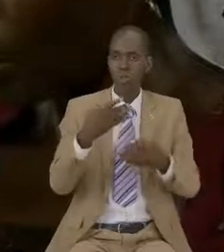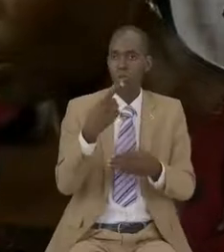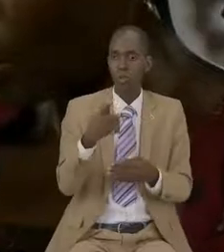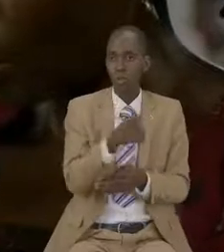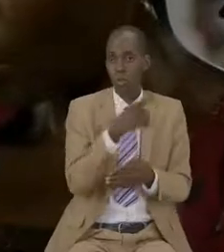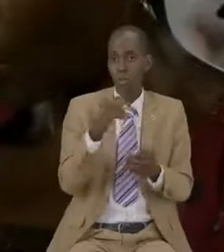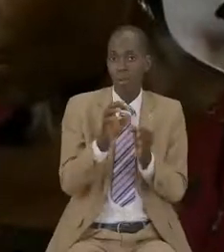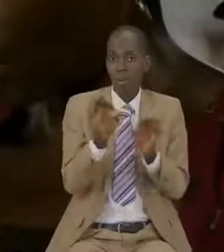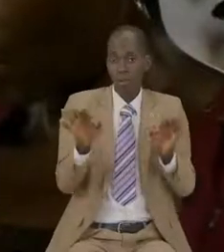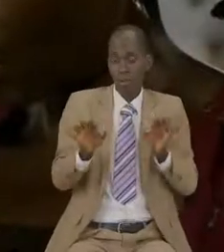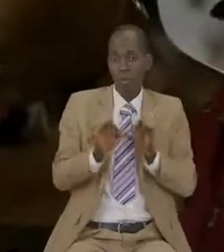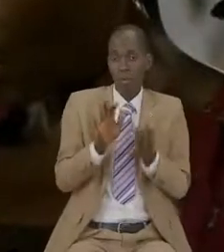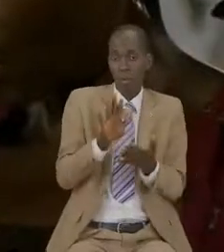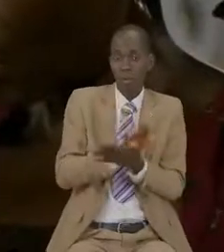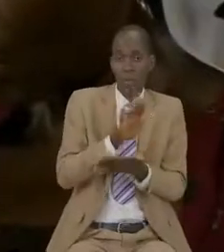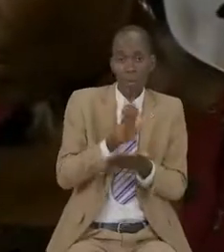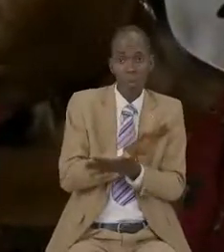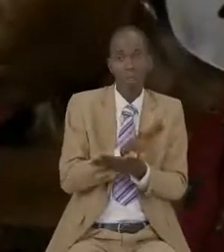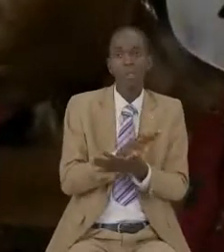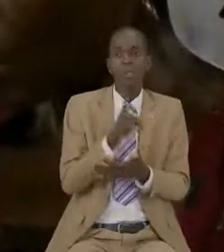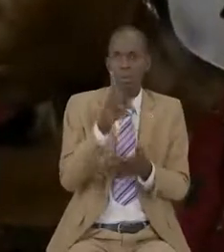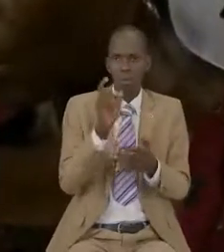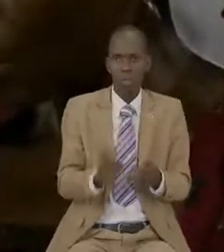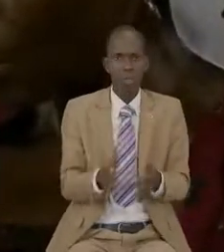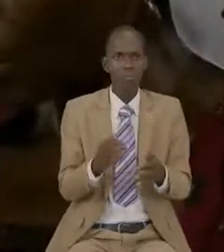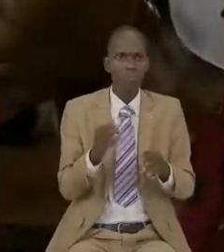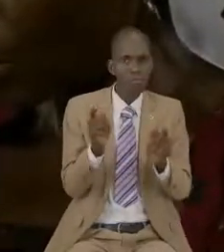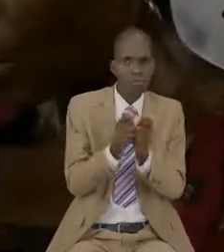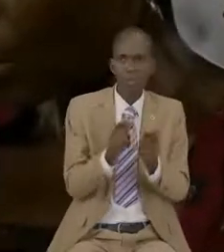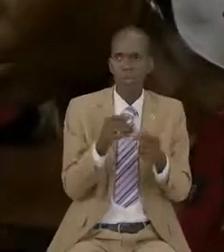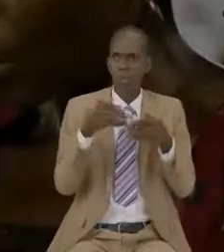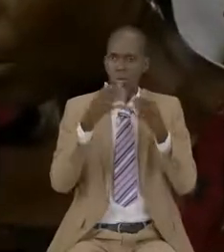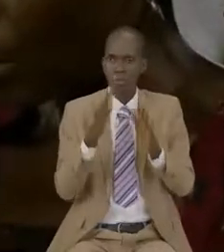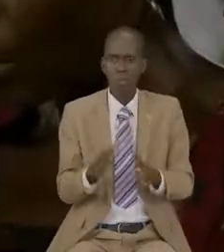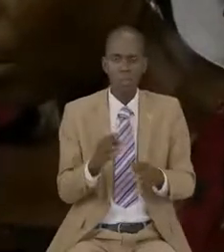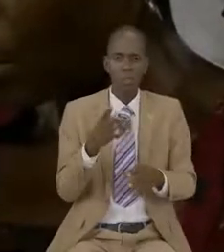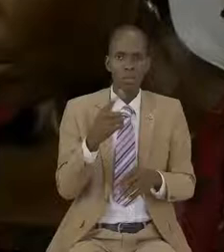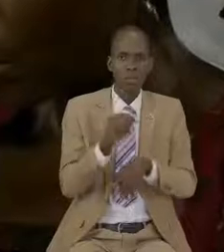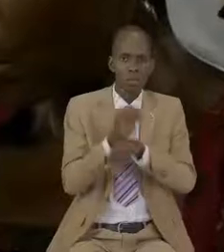ces gens. Coopérons et faisons-le joyeusement.